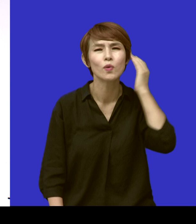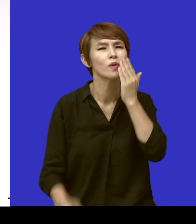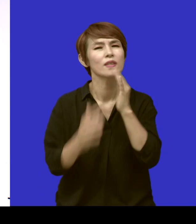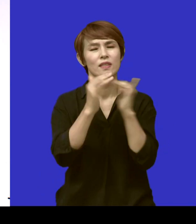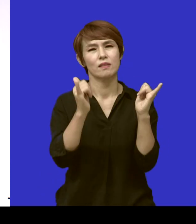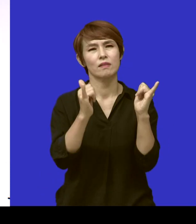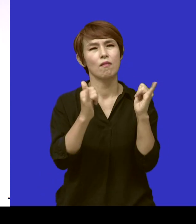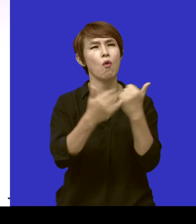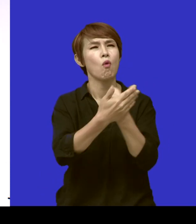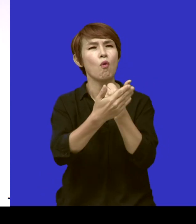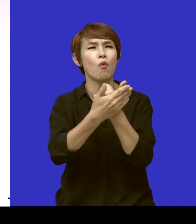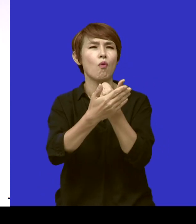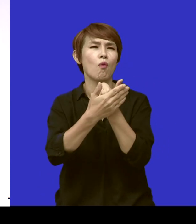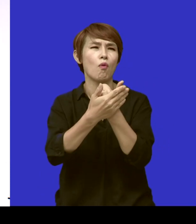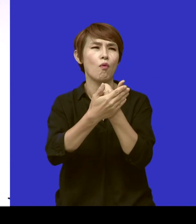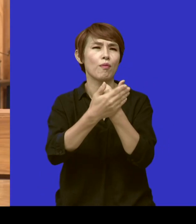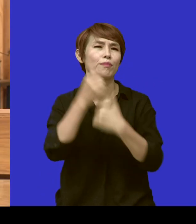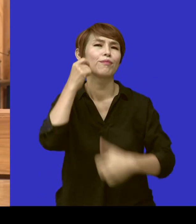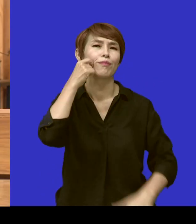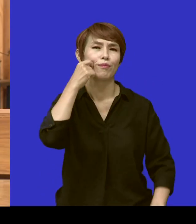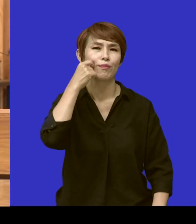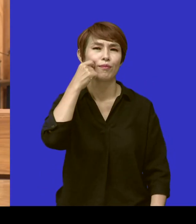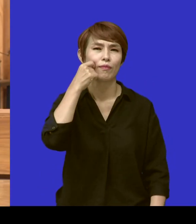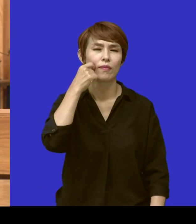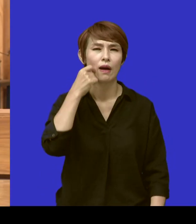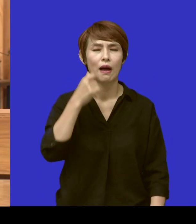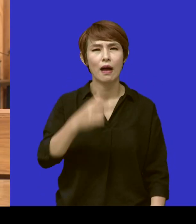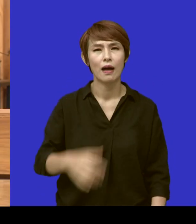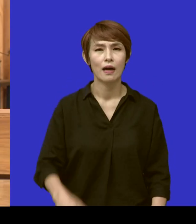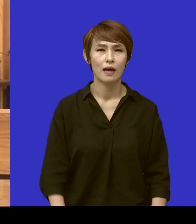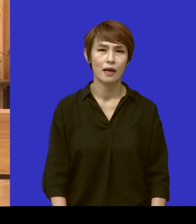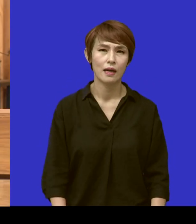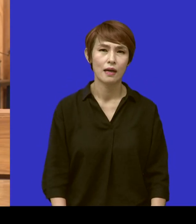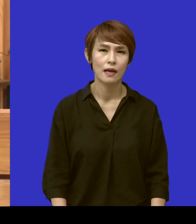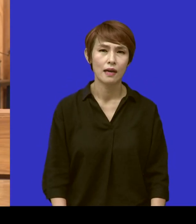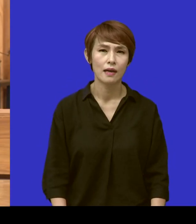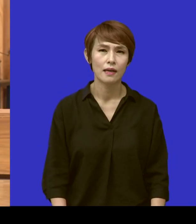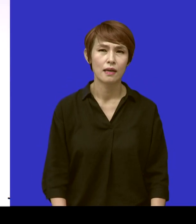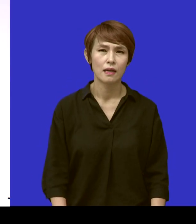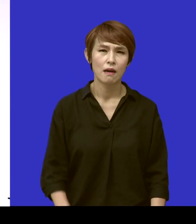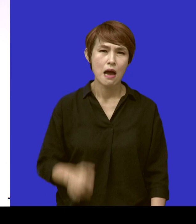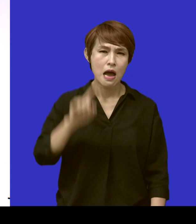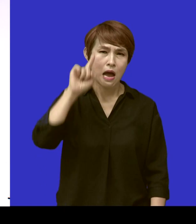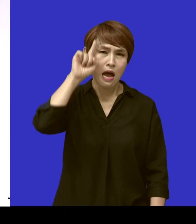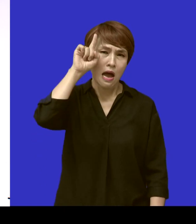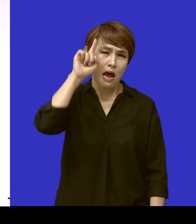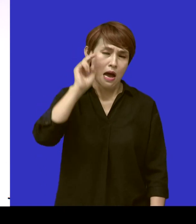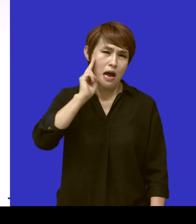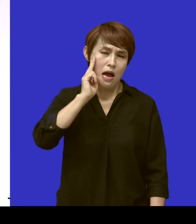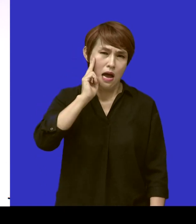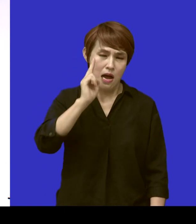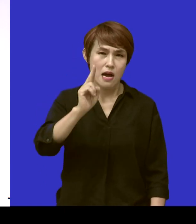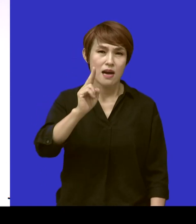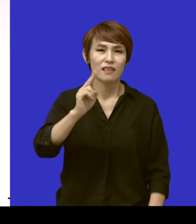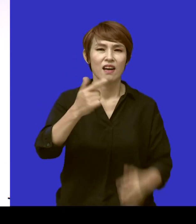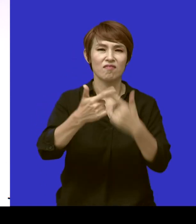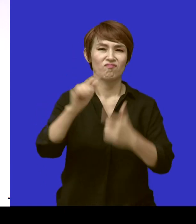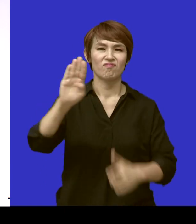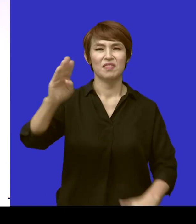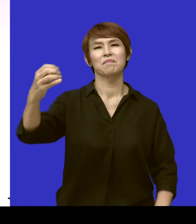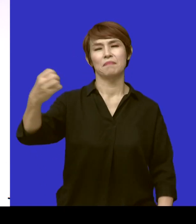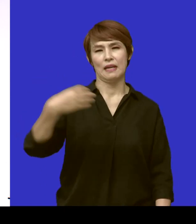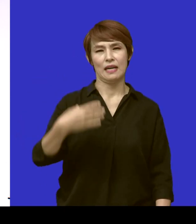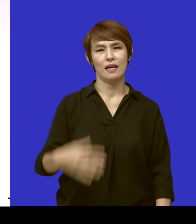도움을 받지 못했어요. 그때마다 도움을 받지 못해서 너무 스트레스가 심하다는 얘기를 듣고